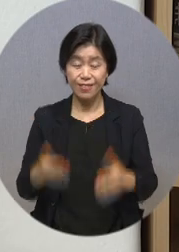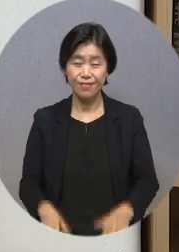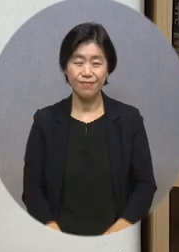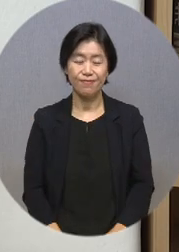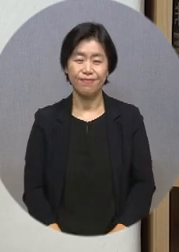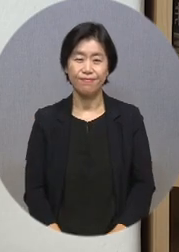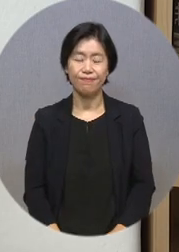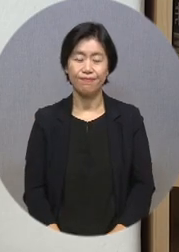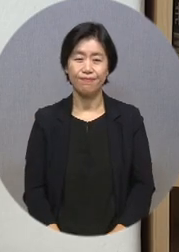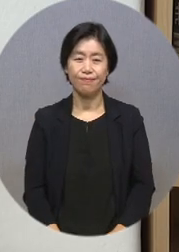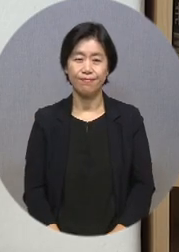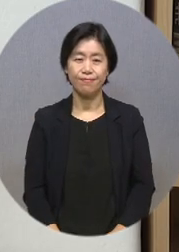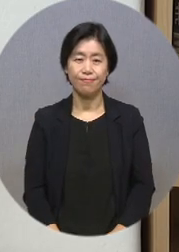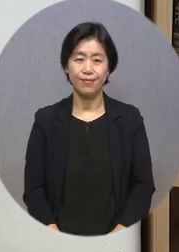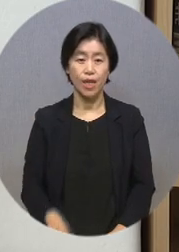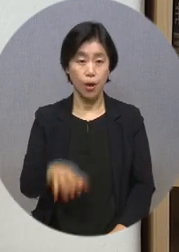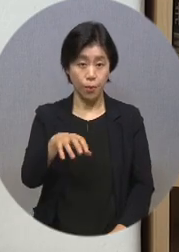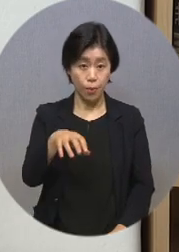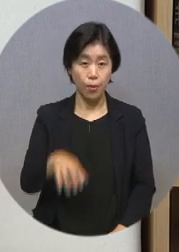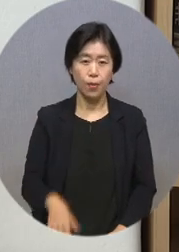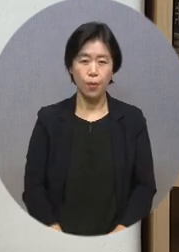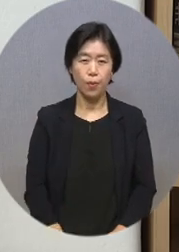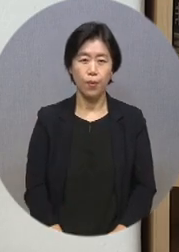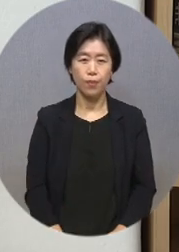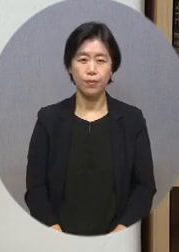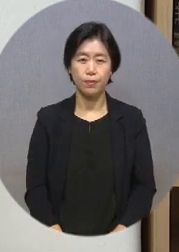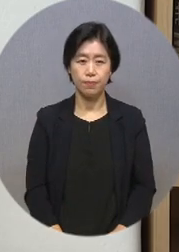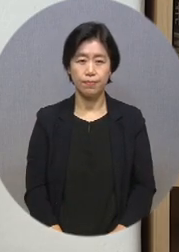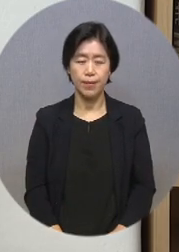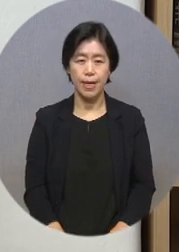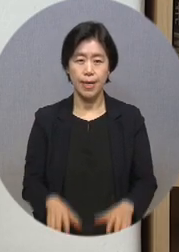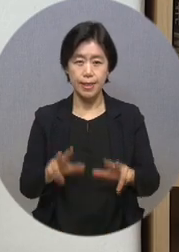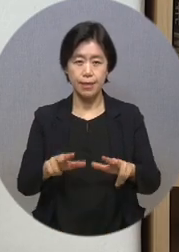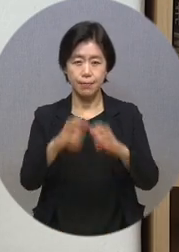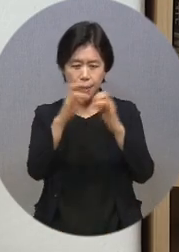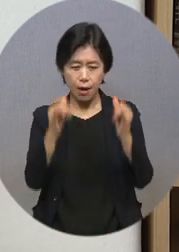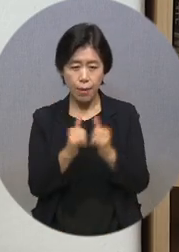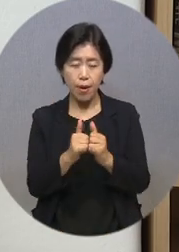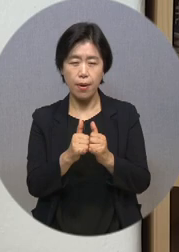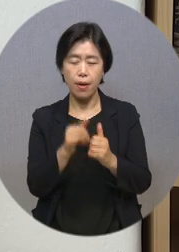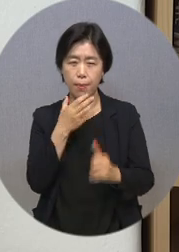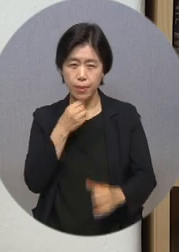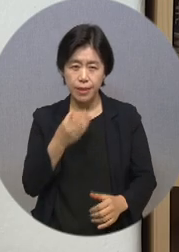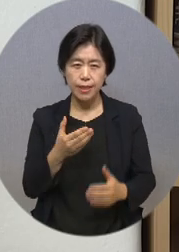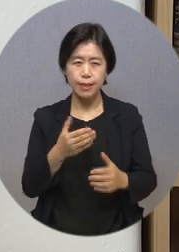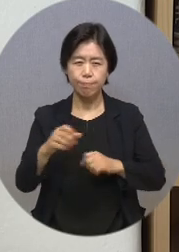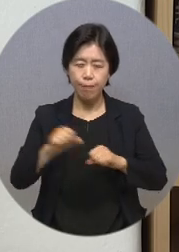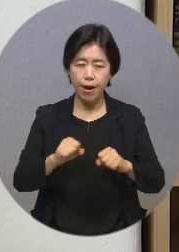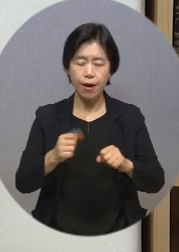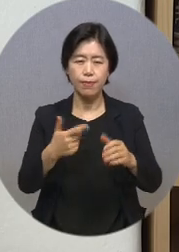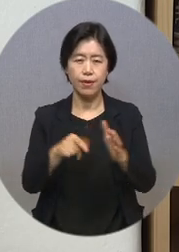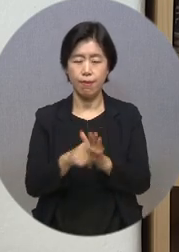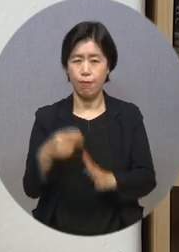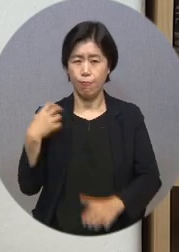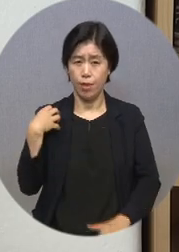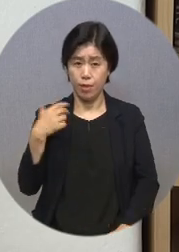마시고요. 세종시 복지행정 완수의 최고봉 역할을 하고 계시는데 거기에 대한민국의